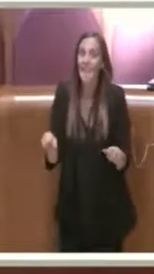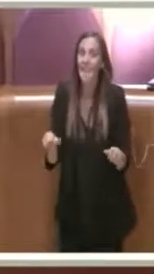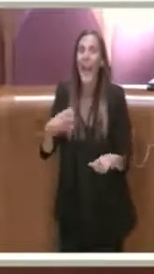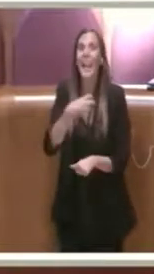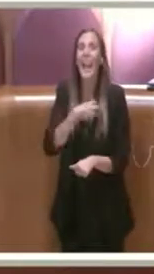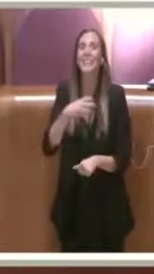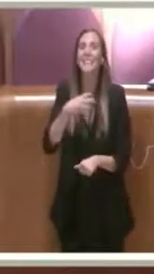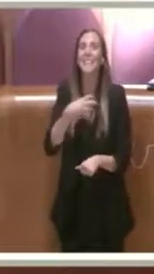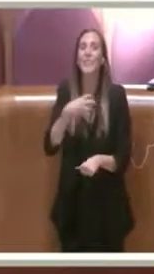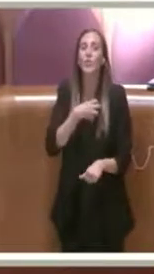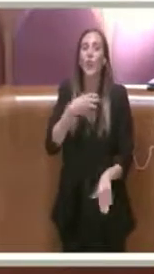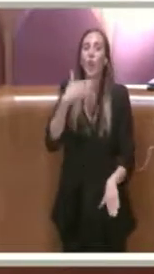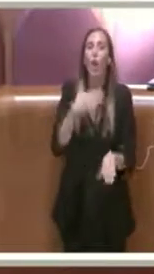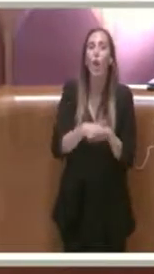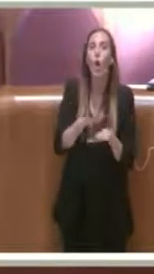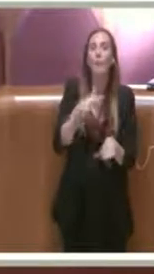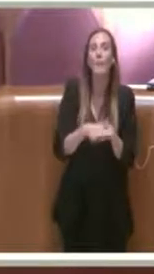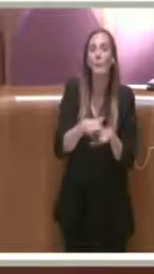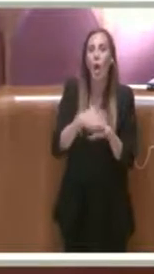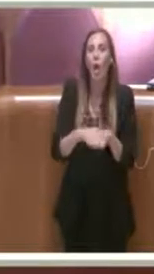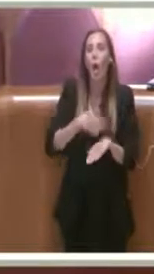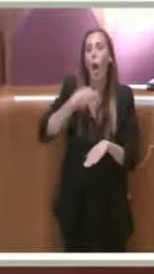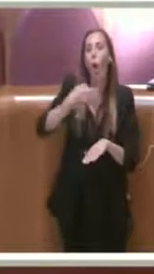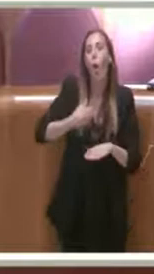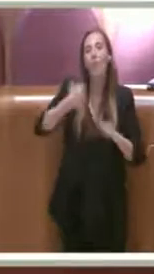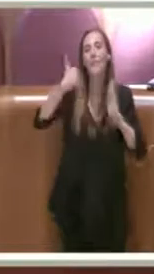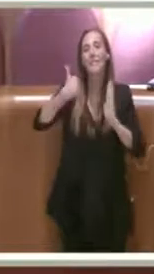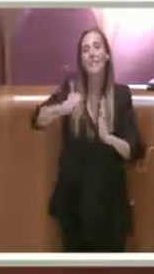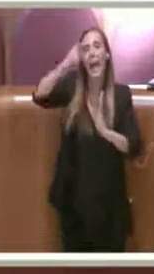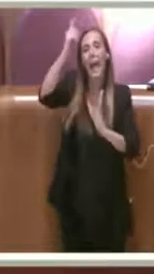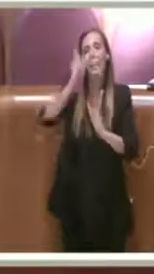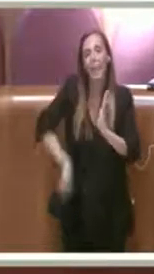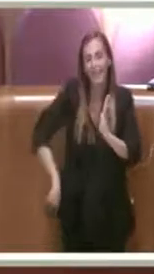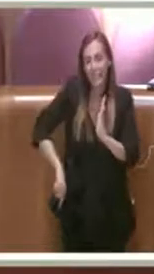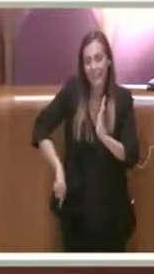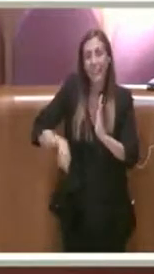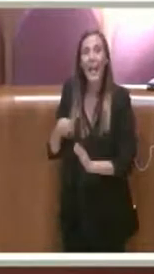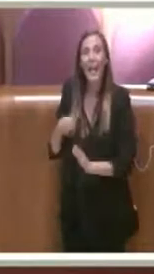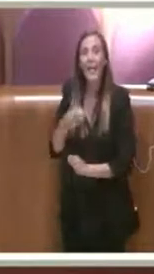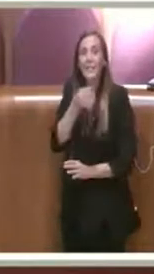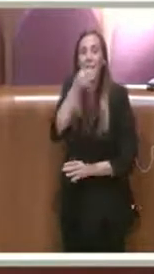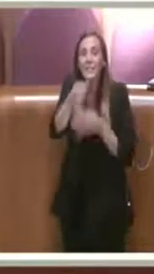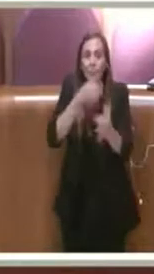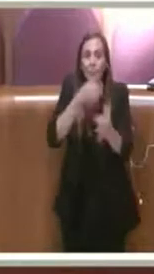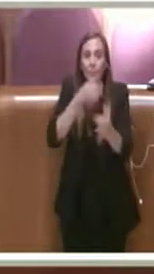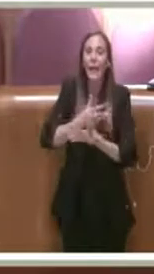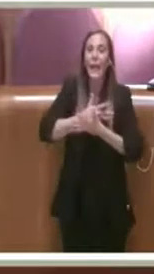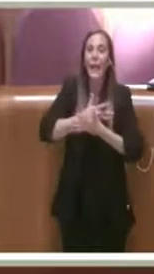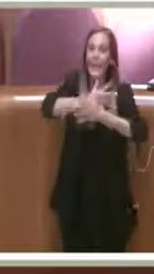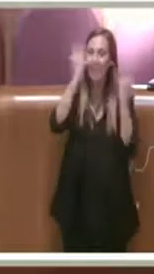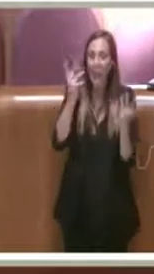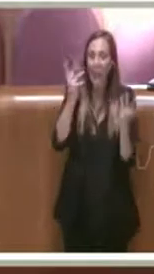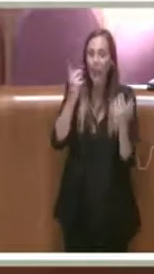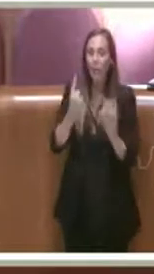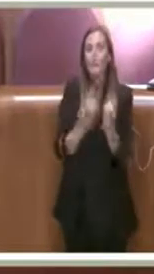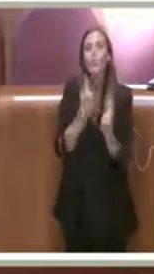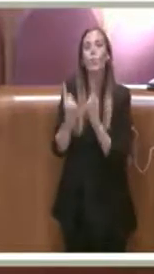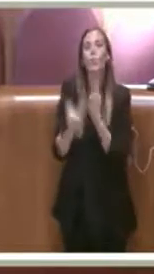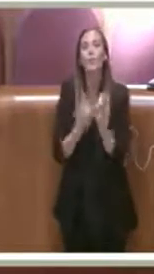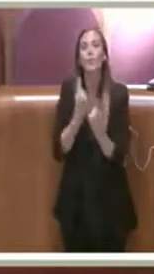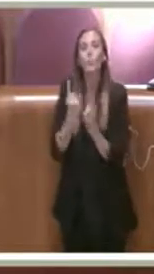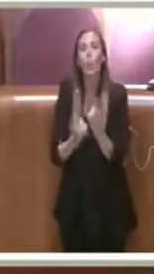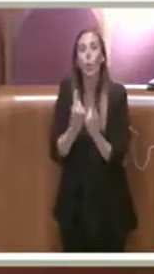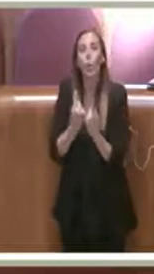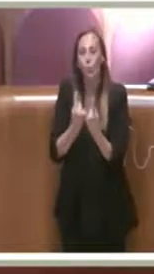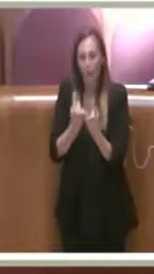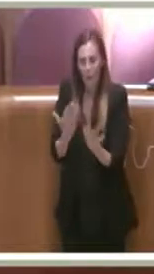L'assessore competente riferisce ogni 6 mesi sullo stato di attuazione delle mozioni. Crediamo che questo veramente sia un punto